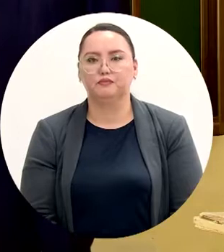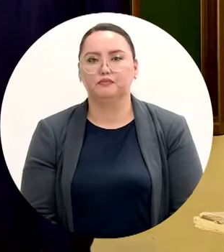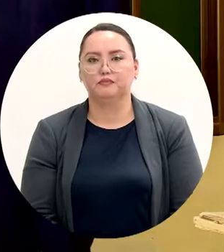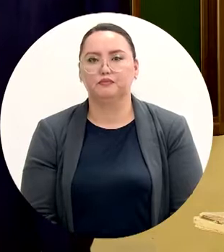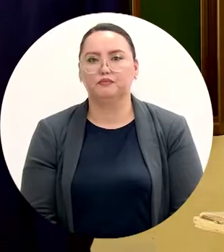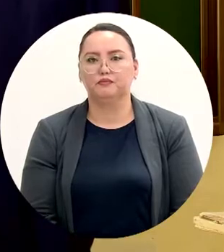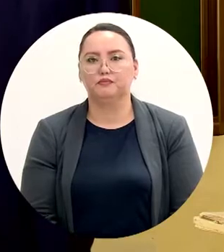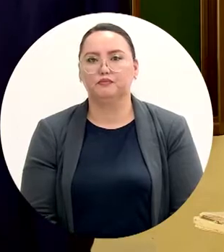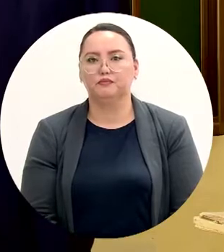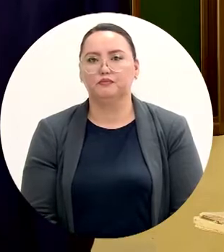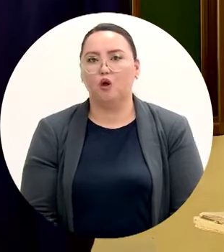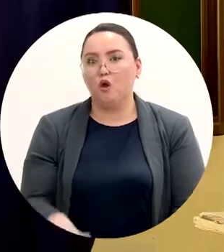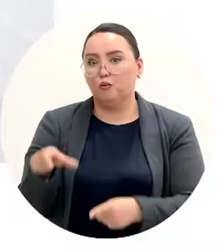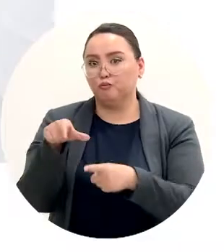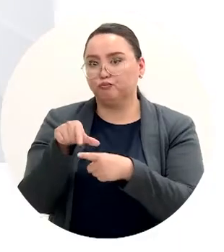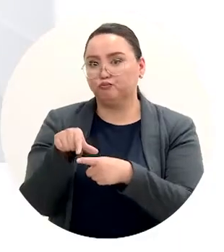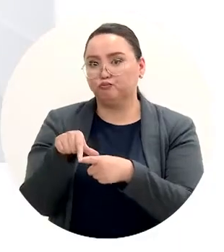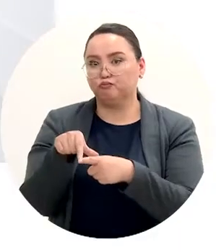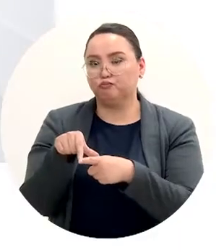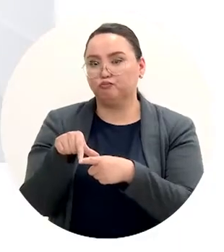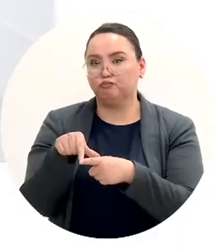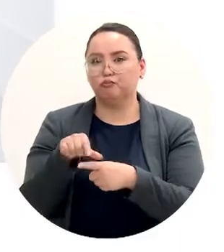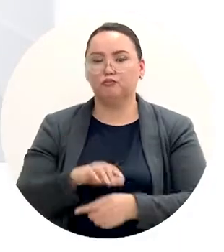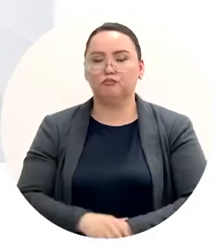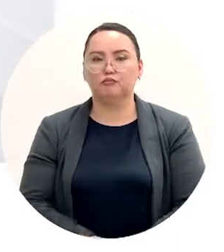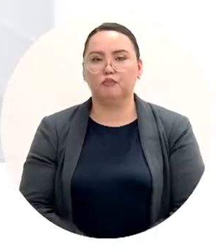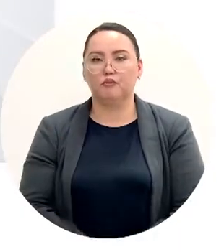ажиглаад тэмдэгтэй тэмдэглэж авцгаая.